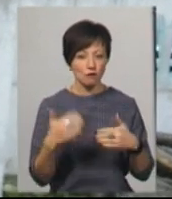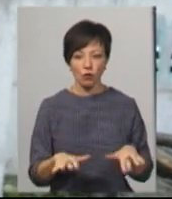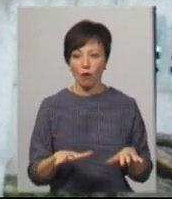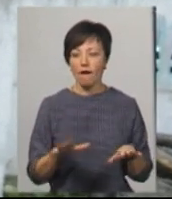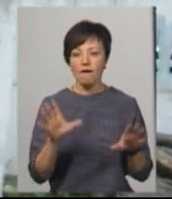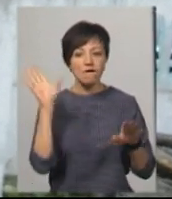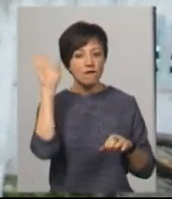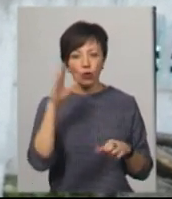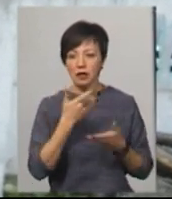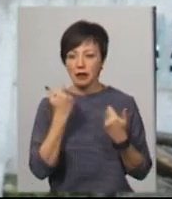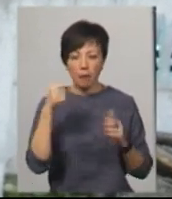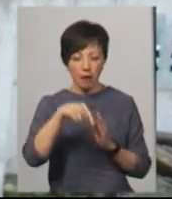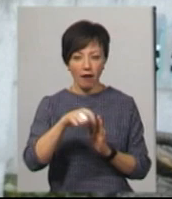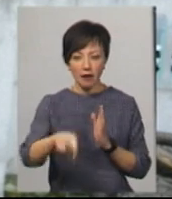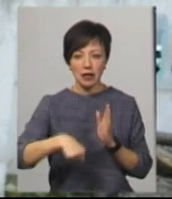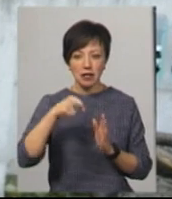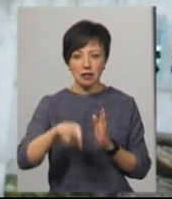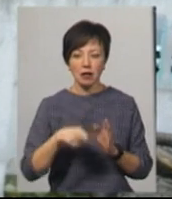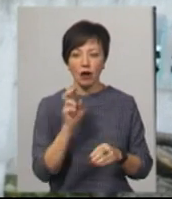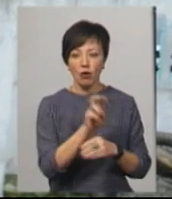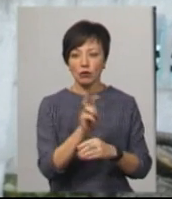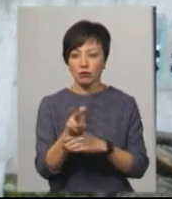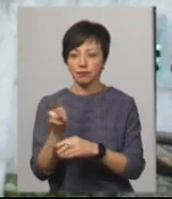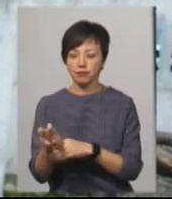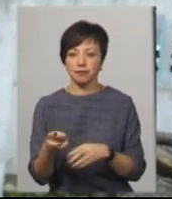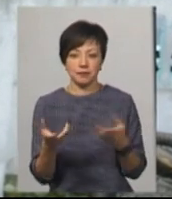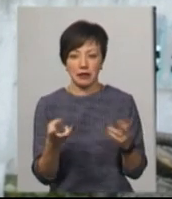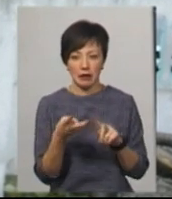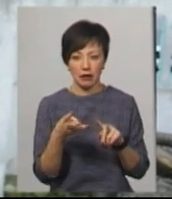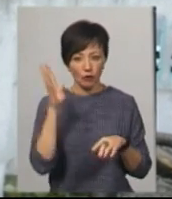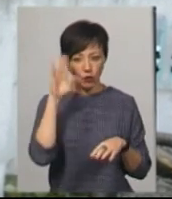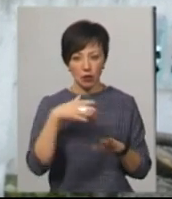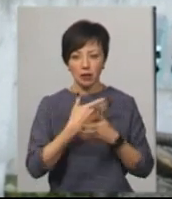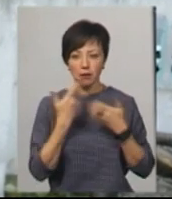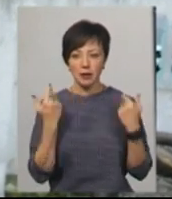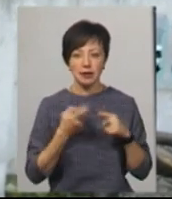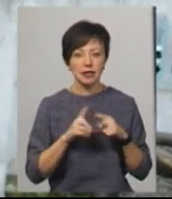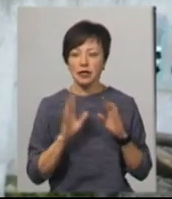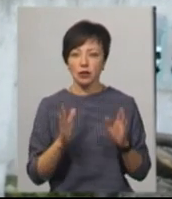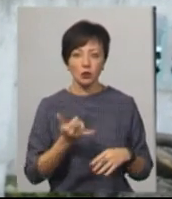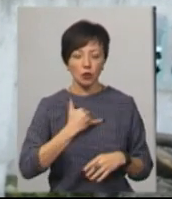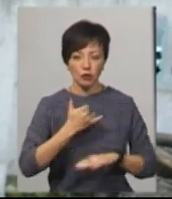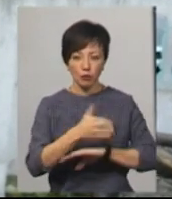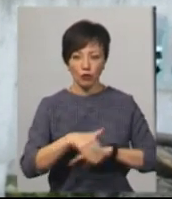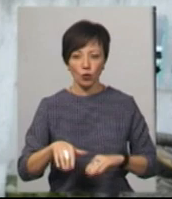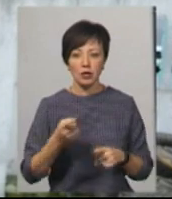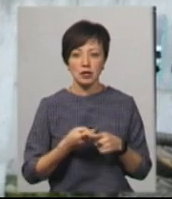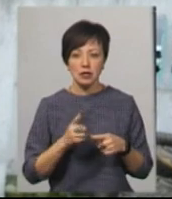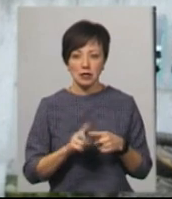в Криницях, ходиш по воду, один, другий візьме, все. Отретєму вже води немає. Це не тільки в нас по вулиці, це